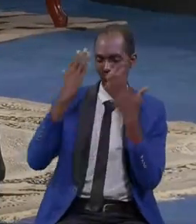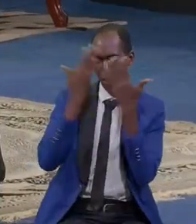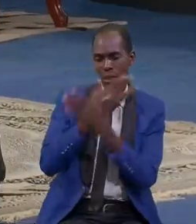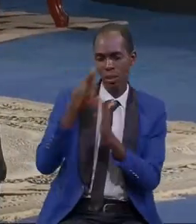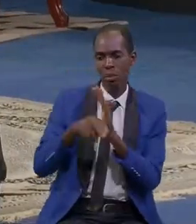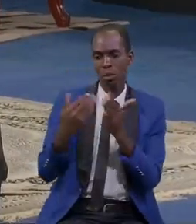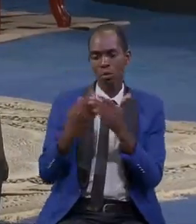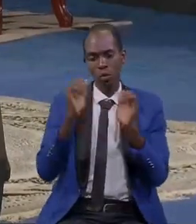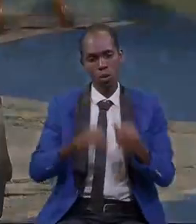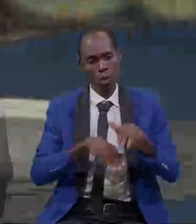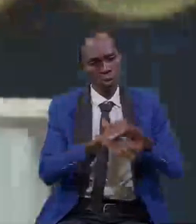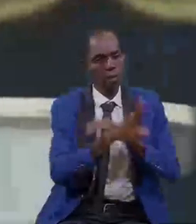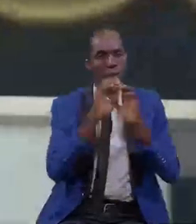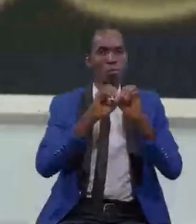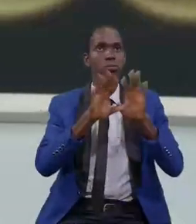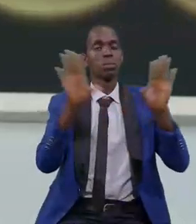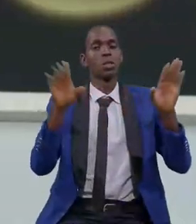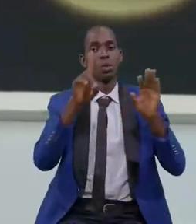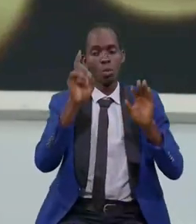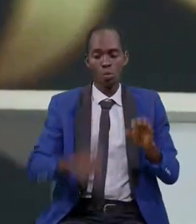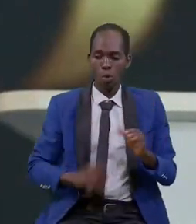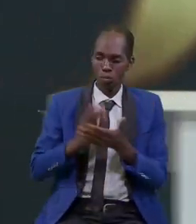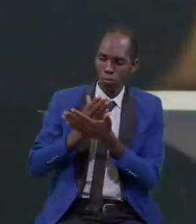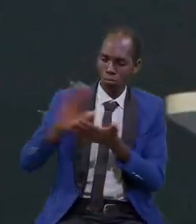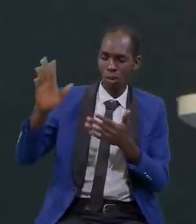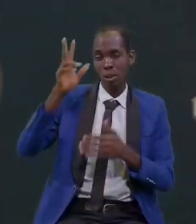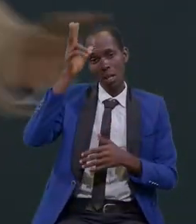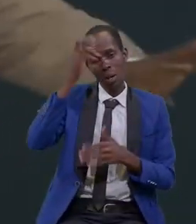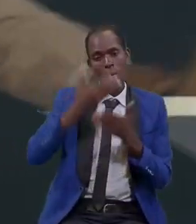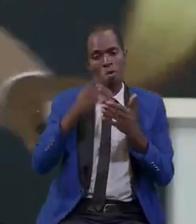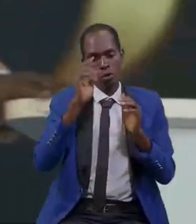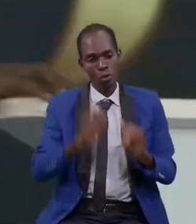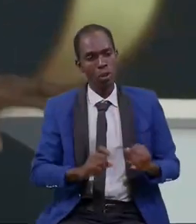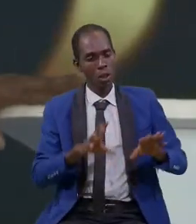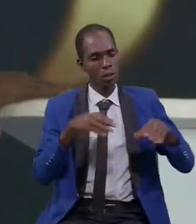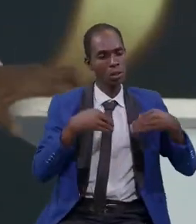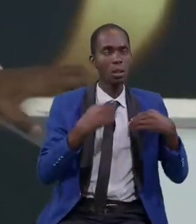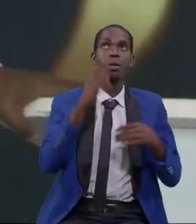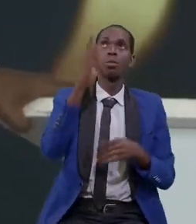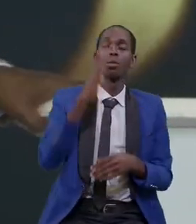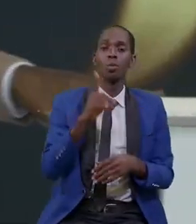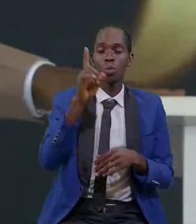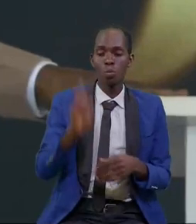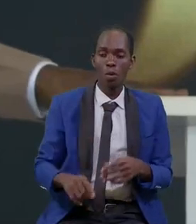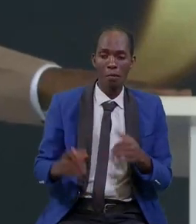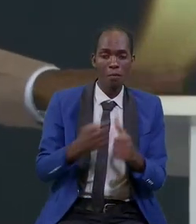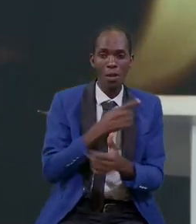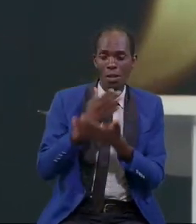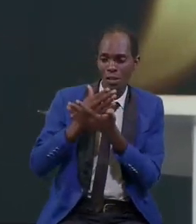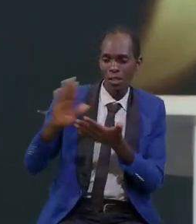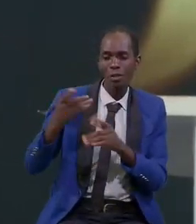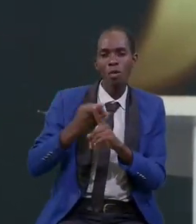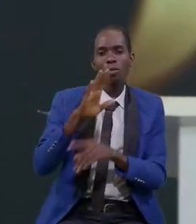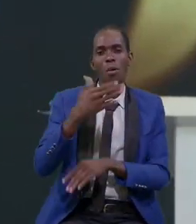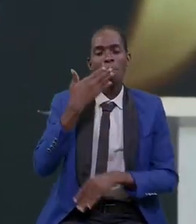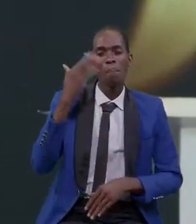à la lumière. Vous devez vous détourner de Satan avant de venir à Dieu. Vous devez vous détourner de toutes les mauvaises